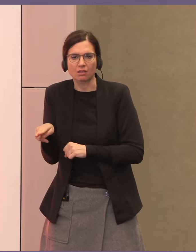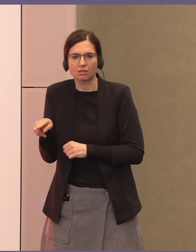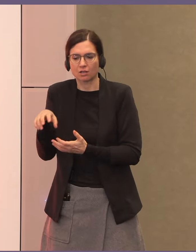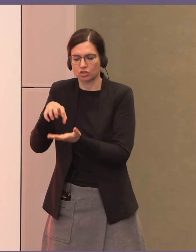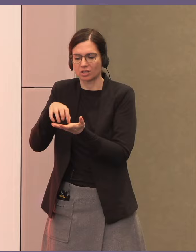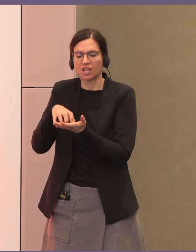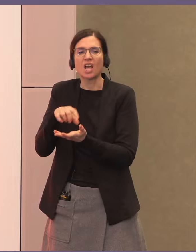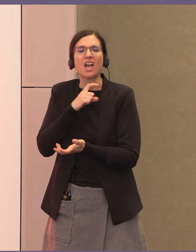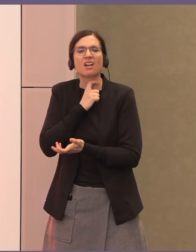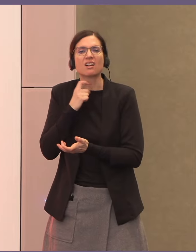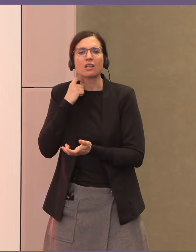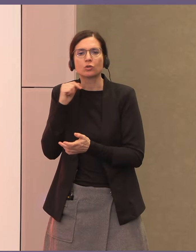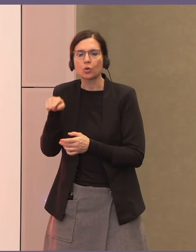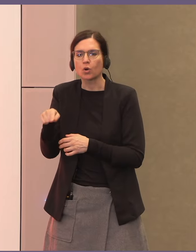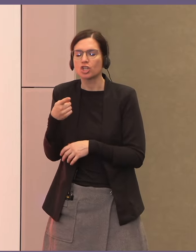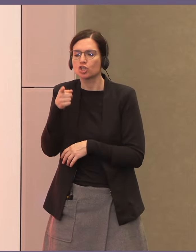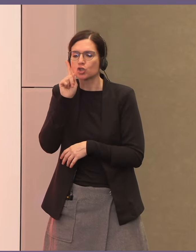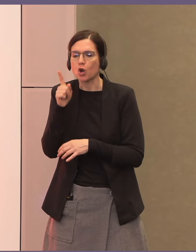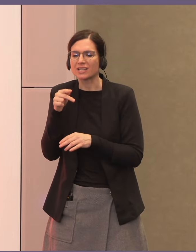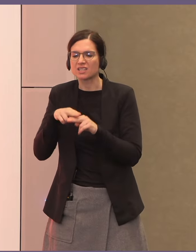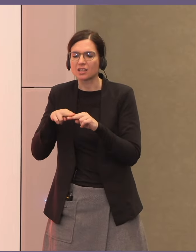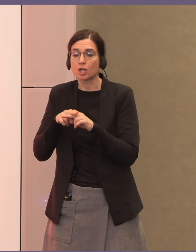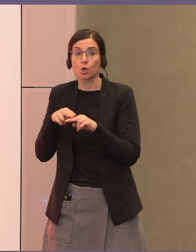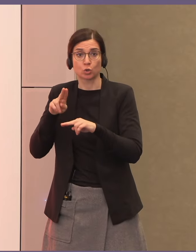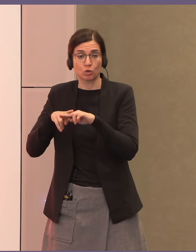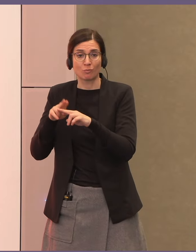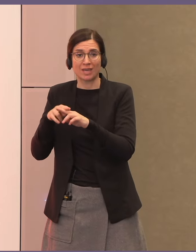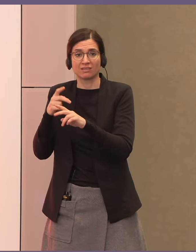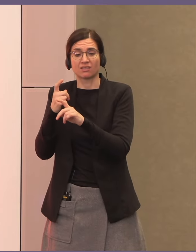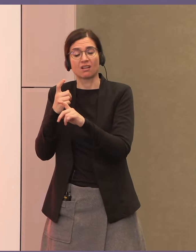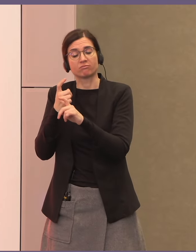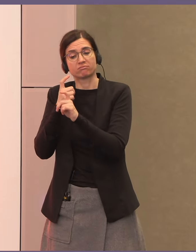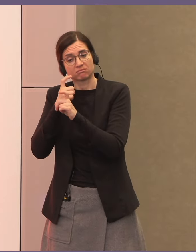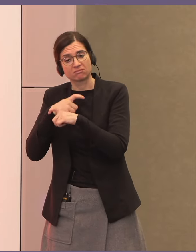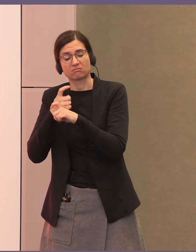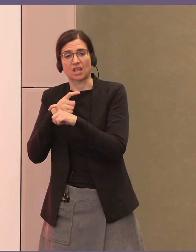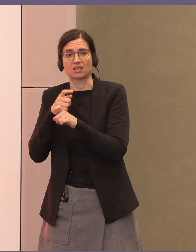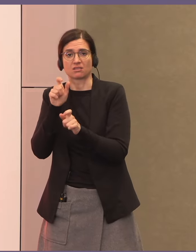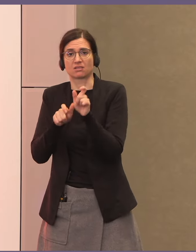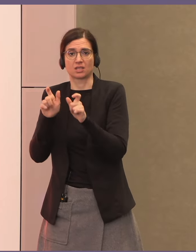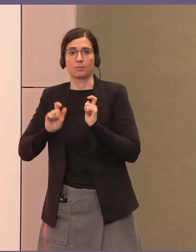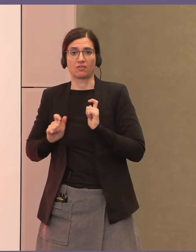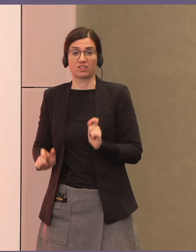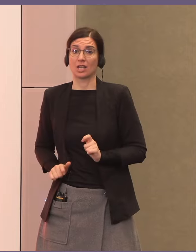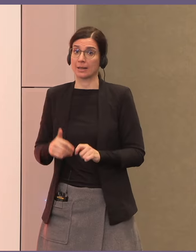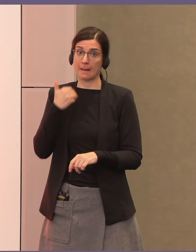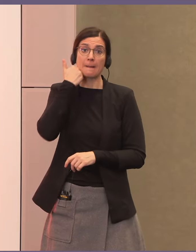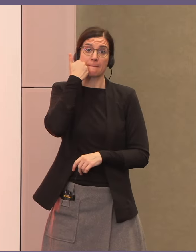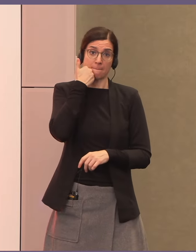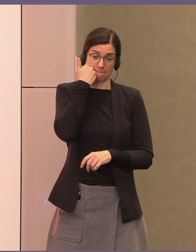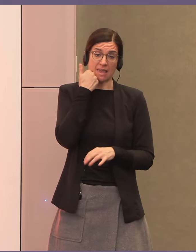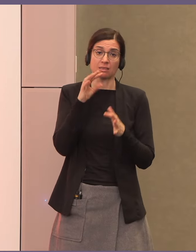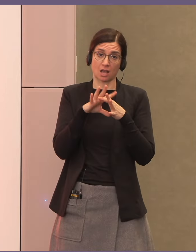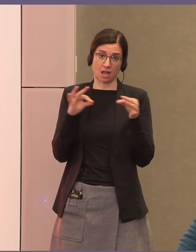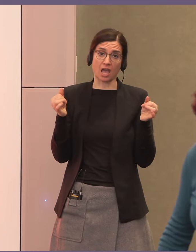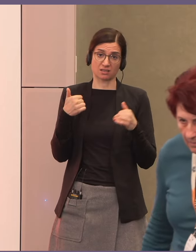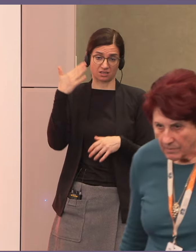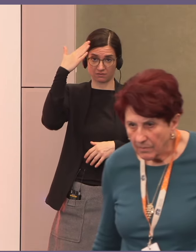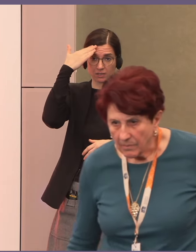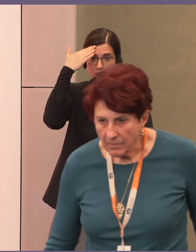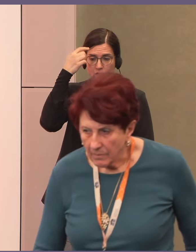in dem katholisch-konservative, deutschnationale und später nationalsozialistische Professoren, ausschließlich Männer aus dem Bereich der Geisteswissenschaften,